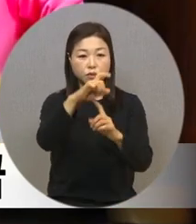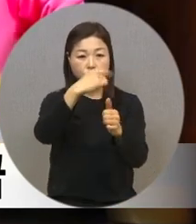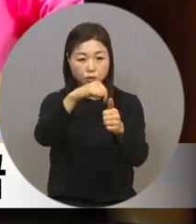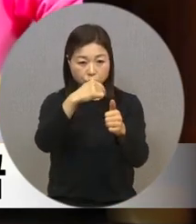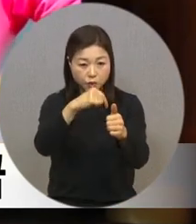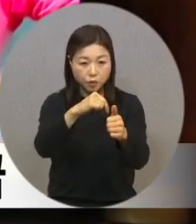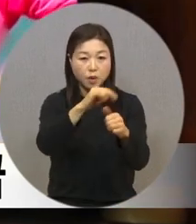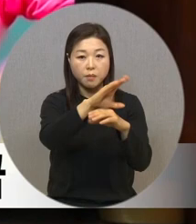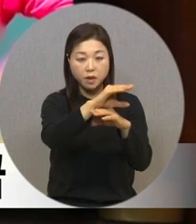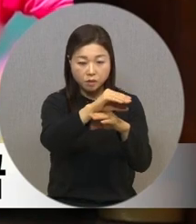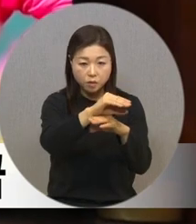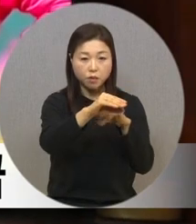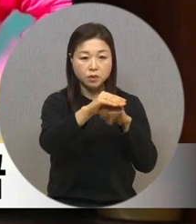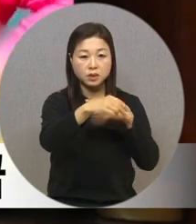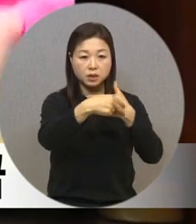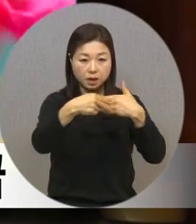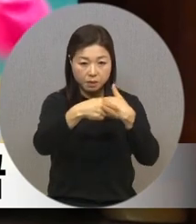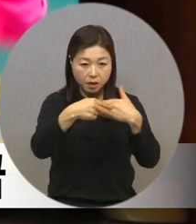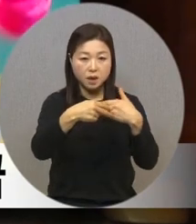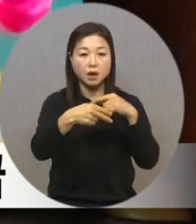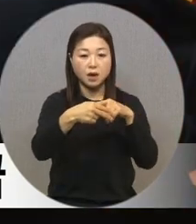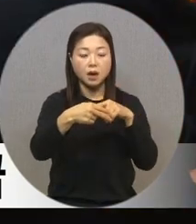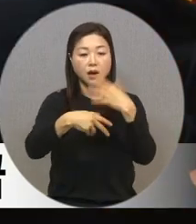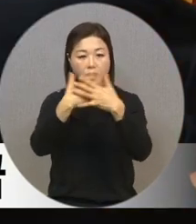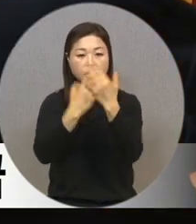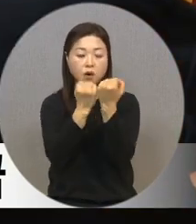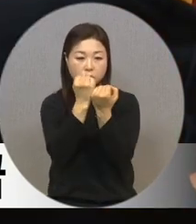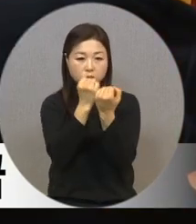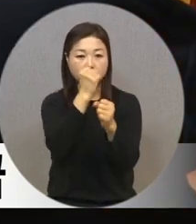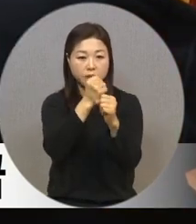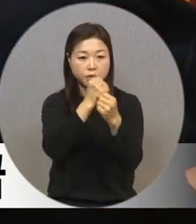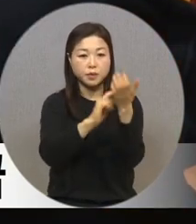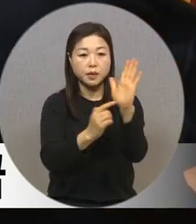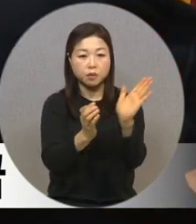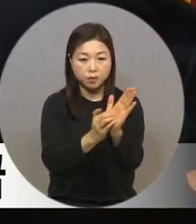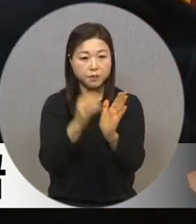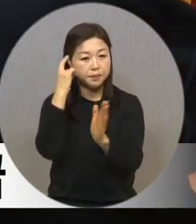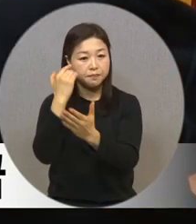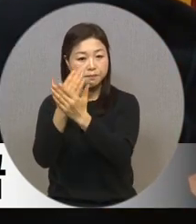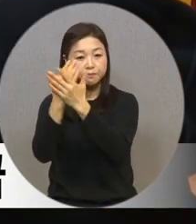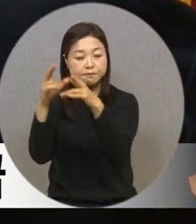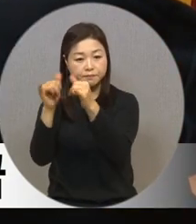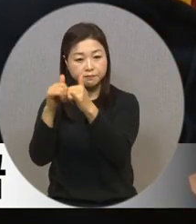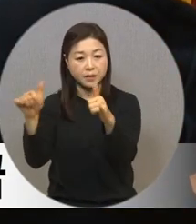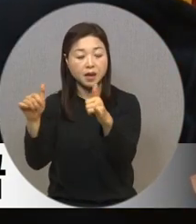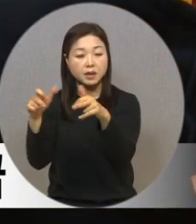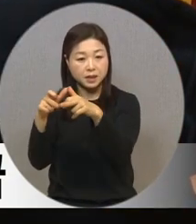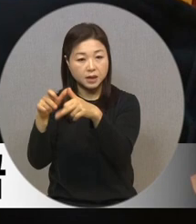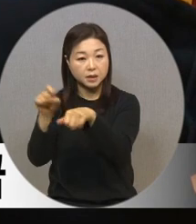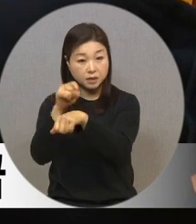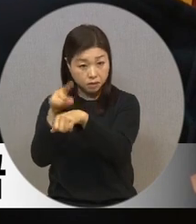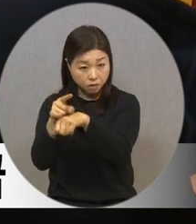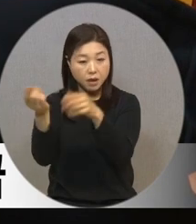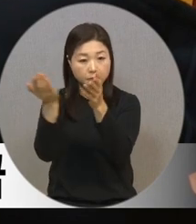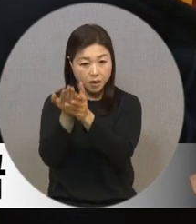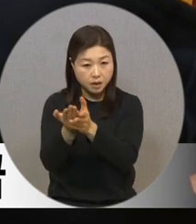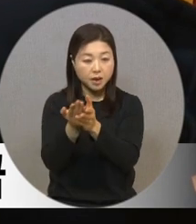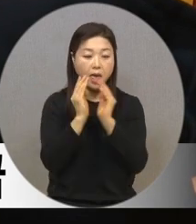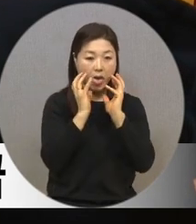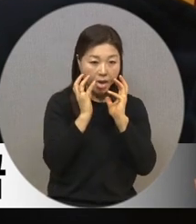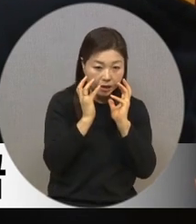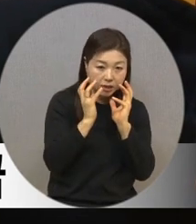자막과 화면해설로 제작해 보급했습니다 아울러 발달장애인의 장애 특성을 고려해 역류하기